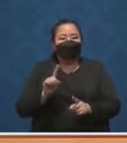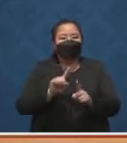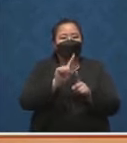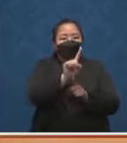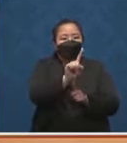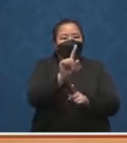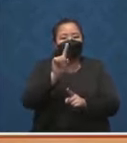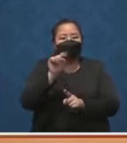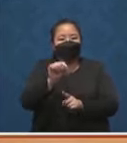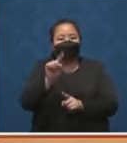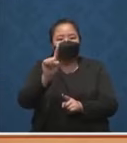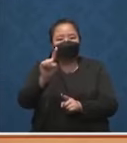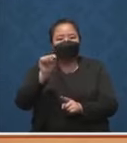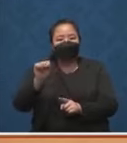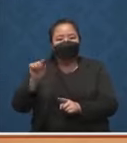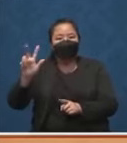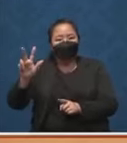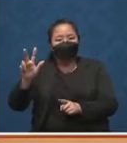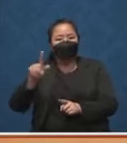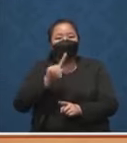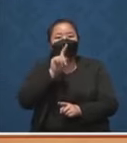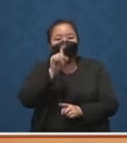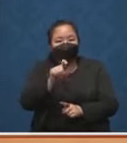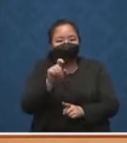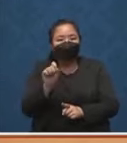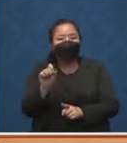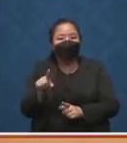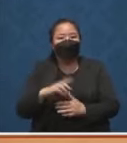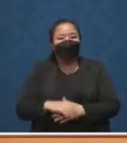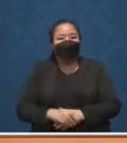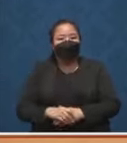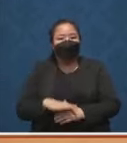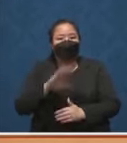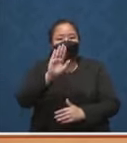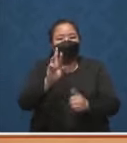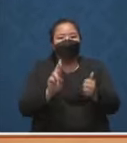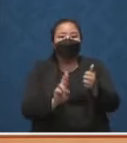1.1.3 กระทู้ถามสดด้วยวาจาของรองศาสตราจารย์รงบุญ